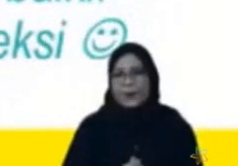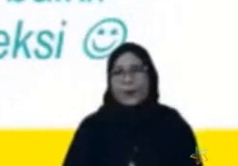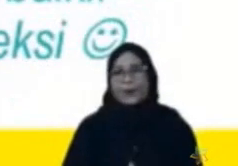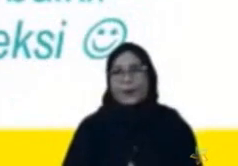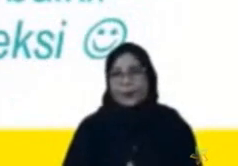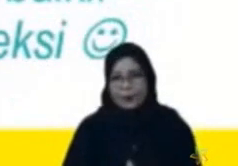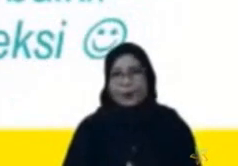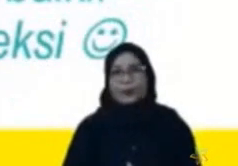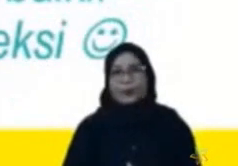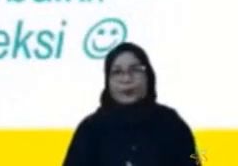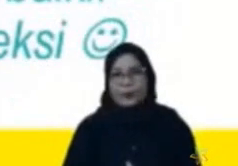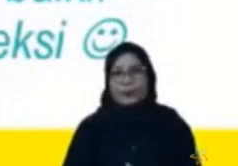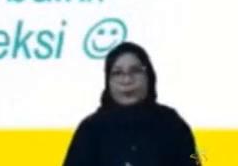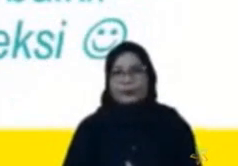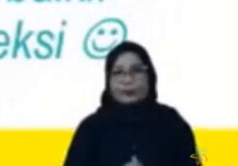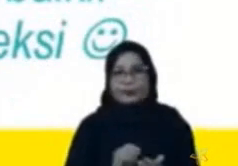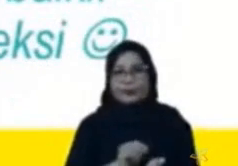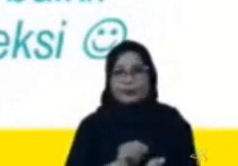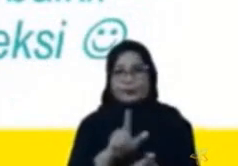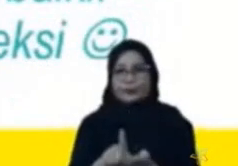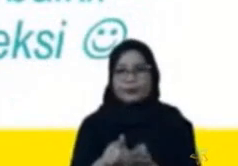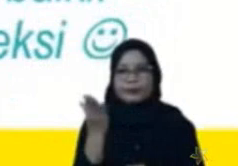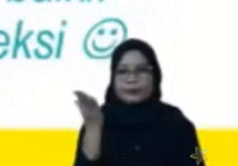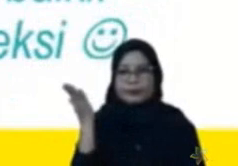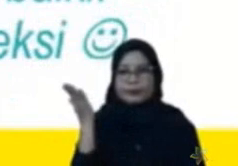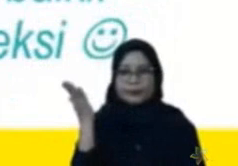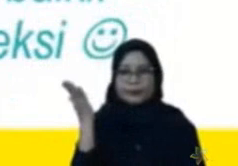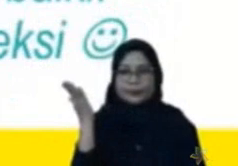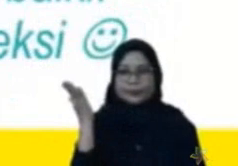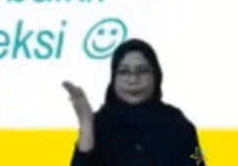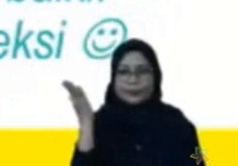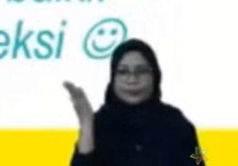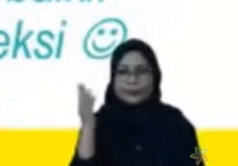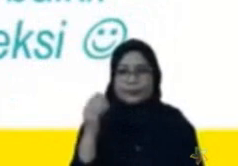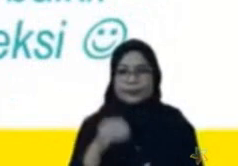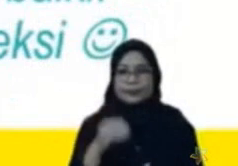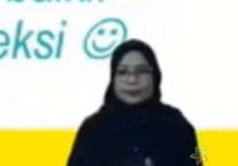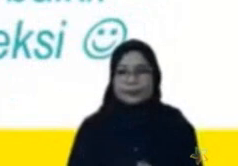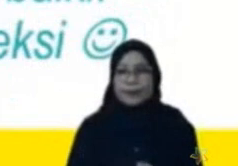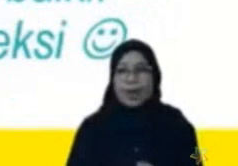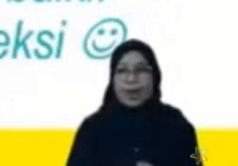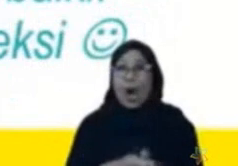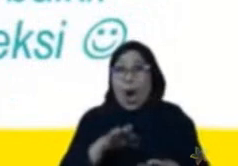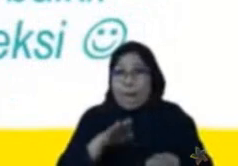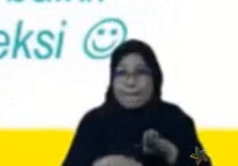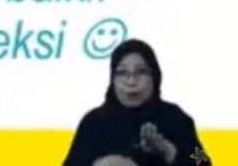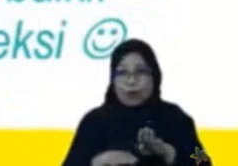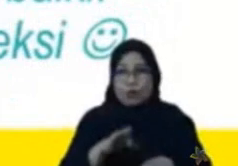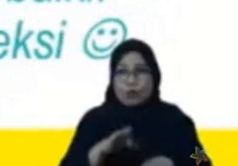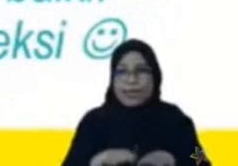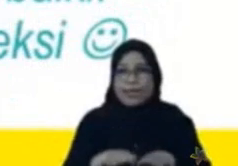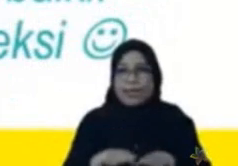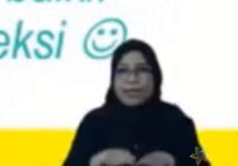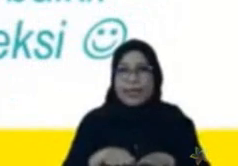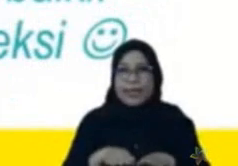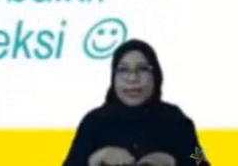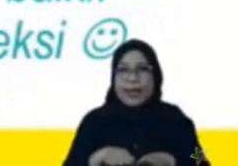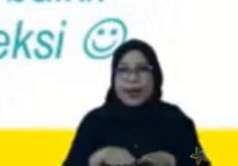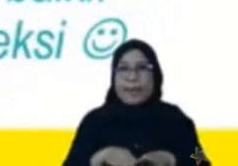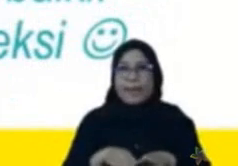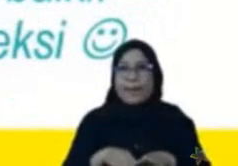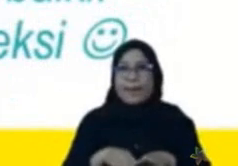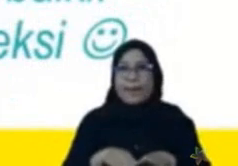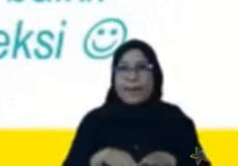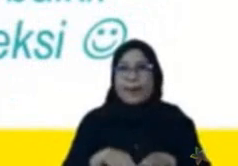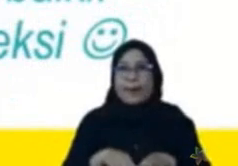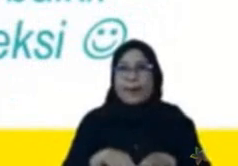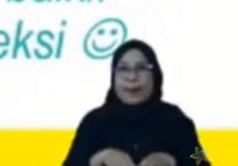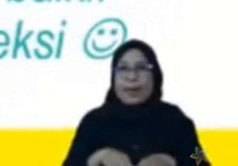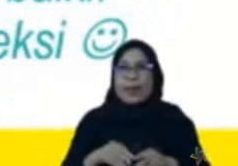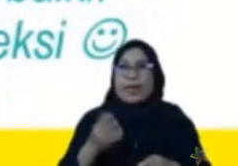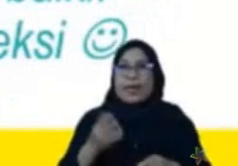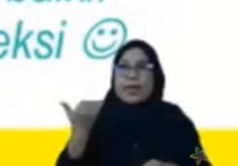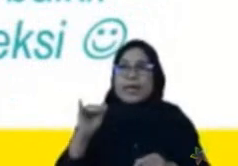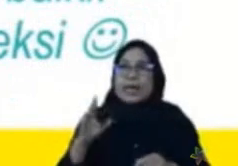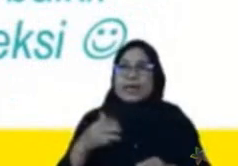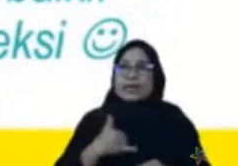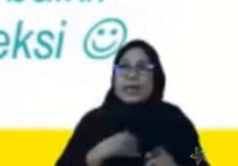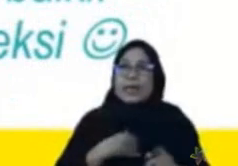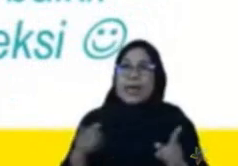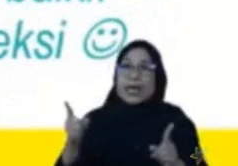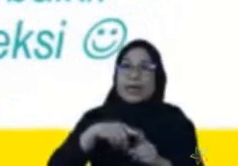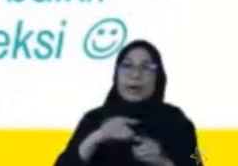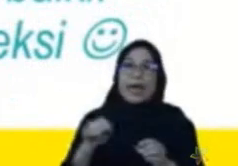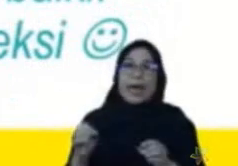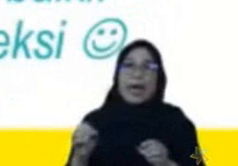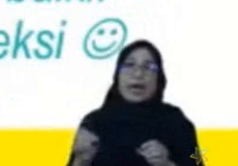Iya, kemudian barangkali praktik yang saya sampaikan, yang saya terapkan